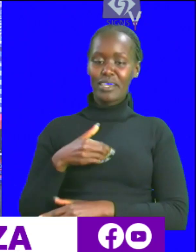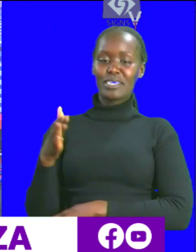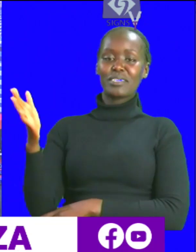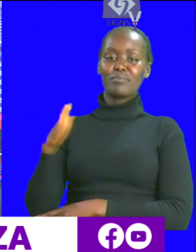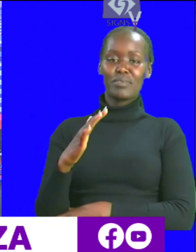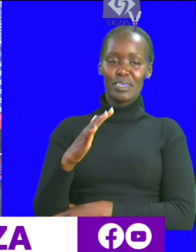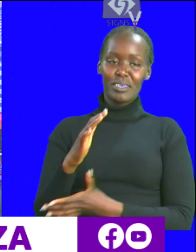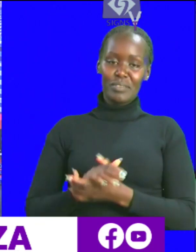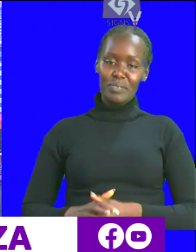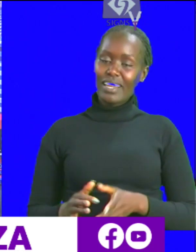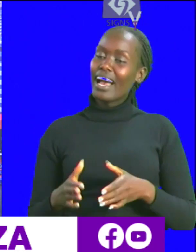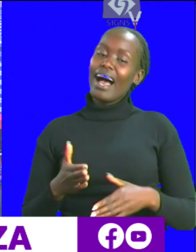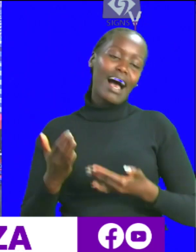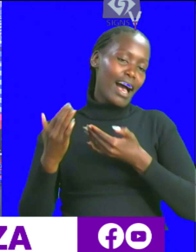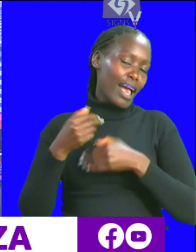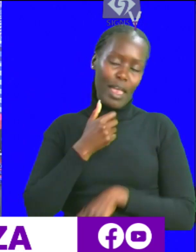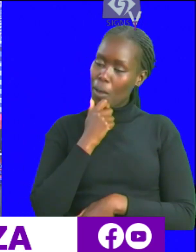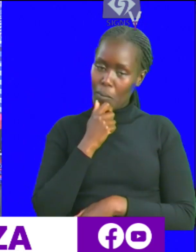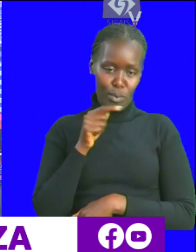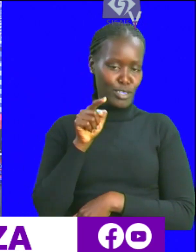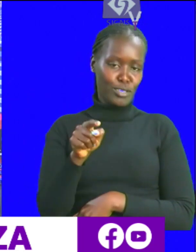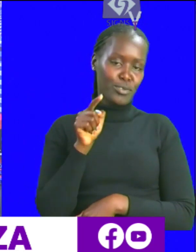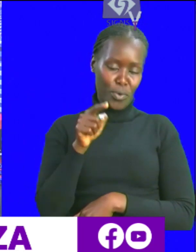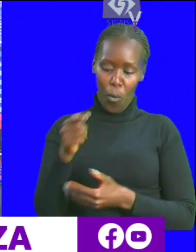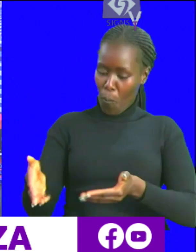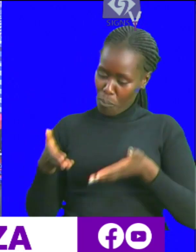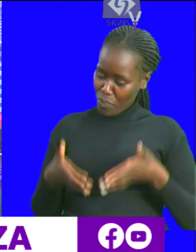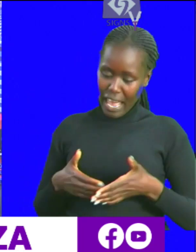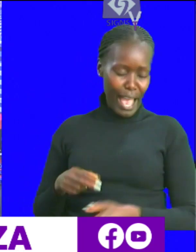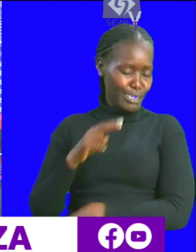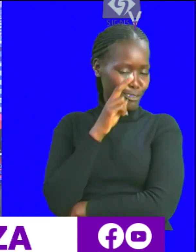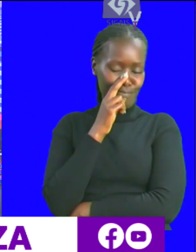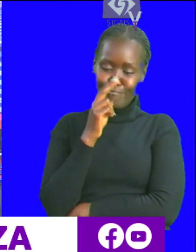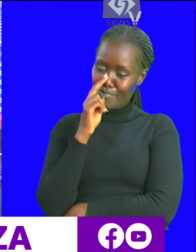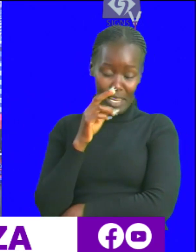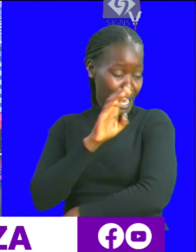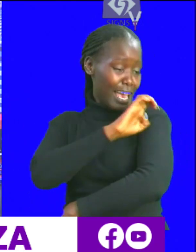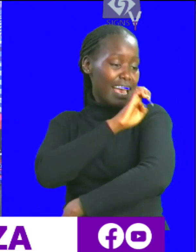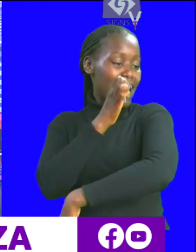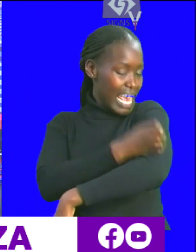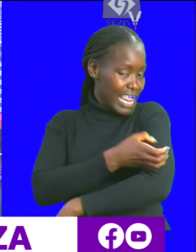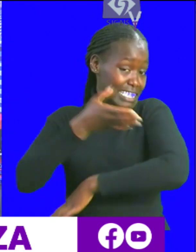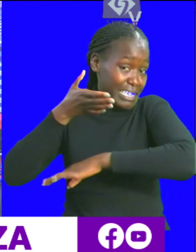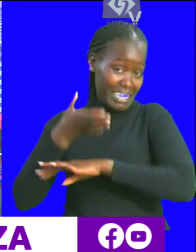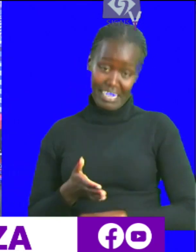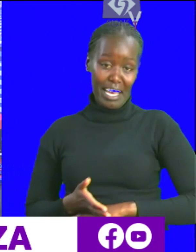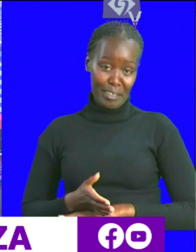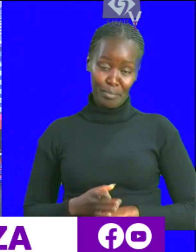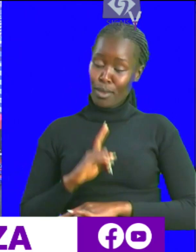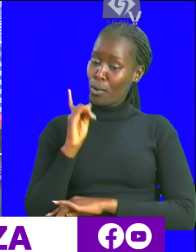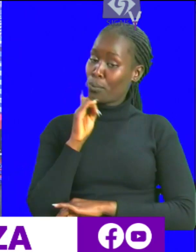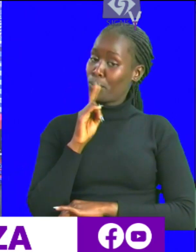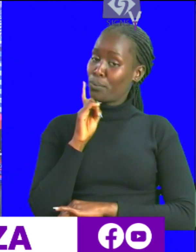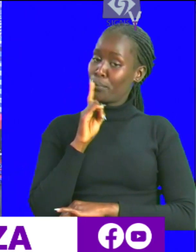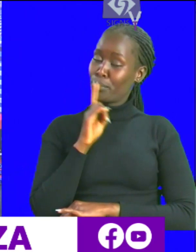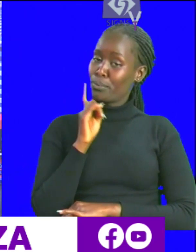Usiona mbele utaona. Kumbe unatambua Biblia. Ah, nimekuambia mimi nilianzia pale Sunday school. By the way, nimai kuwa